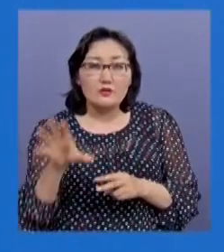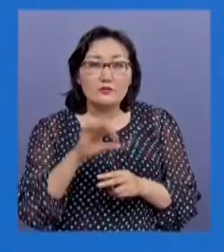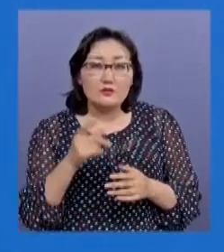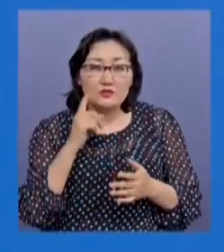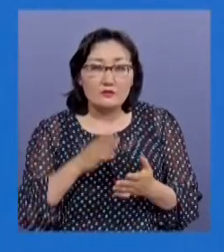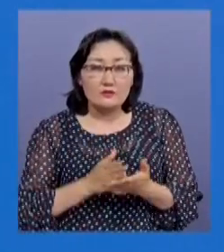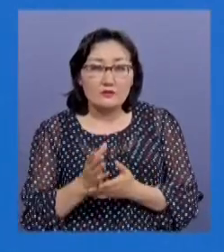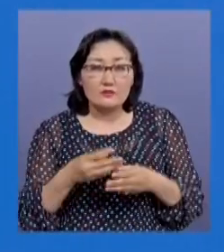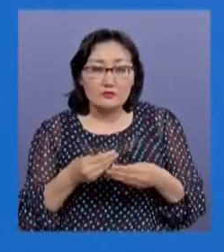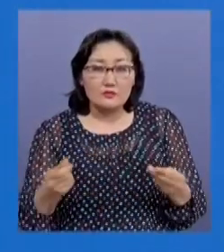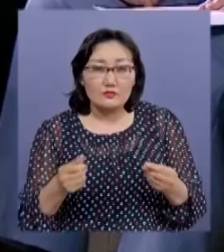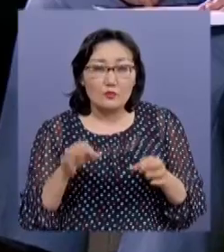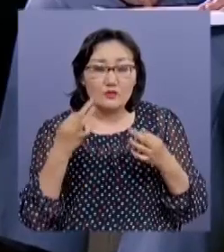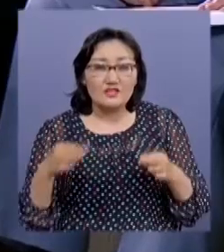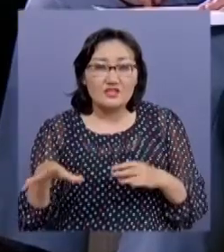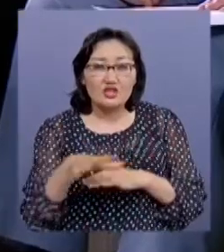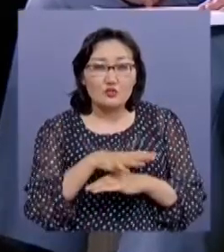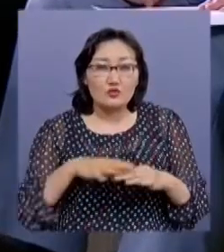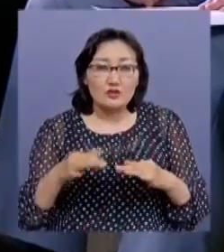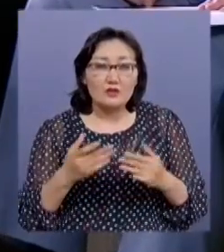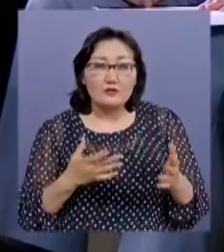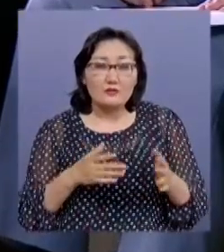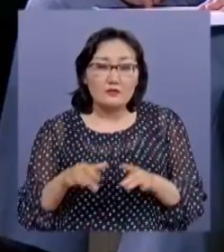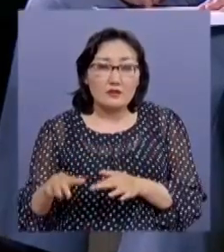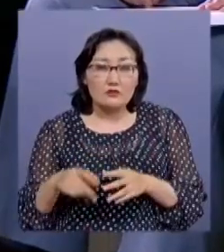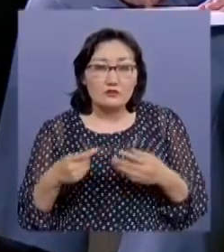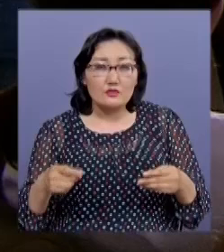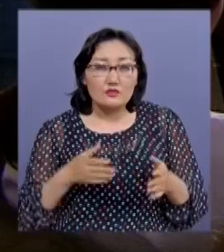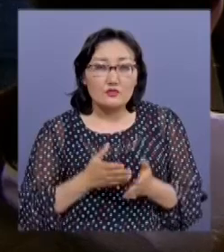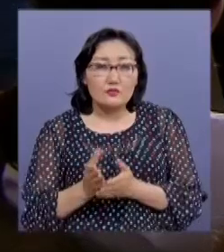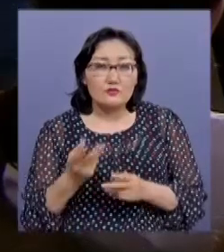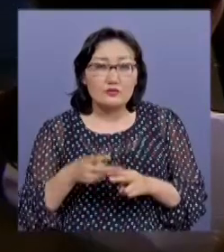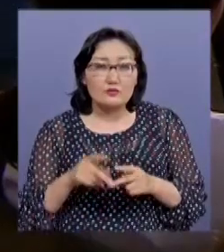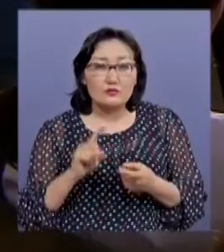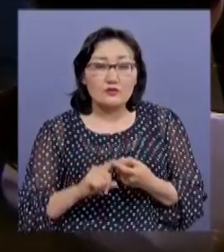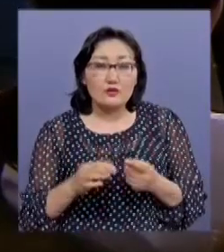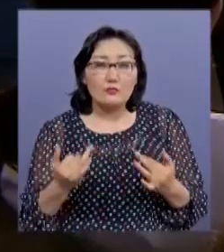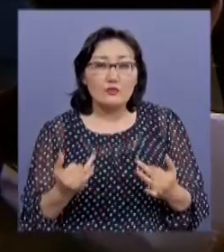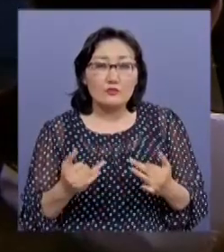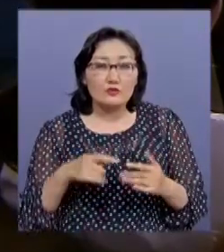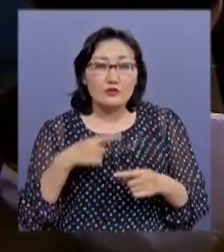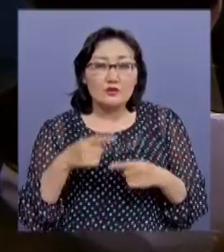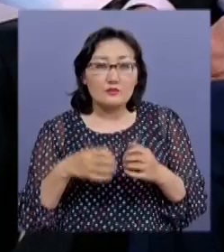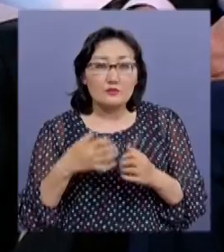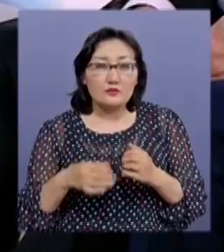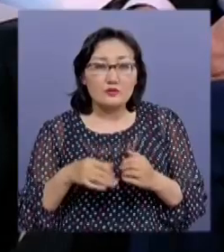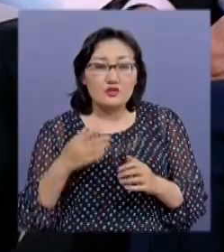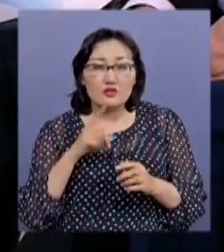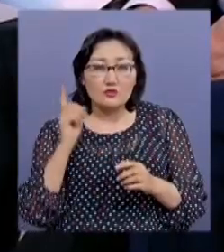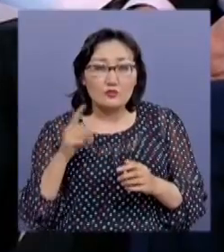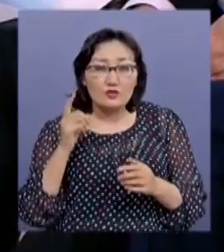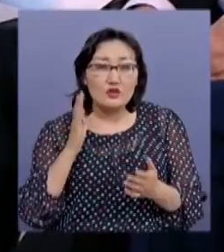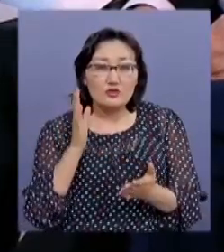қауіпті сейілту сынды тәуелсіз елдің белін бекіту жөнінде жасаған жұмыстарды жіктеуі алдымен бүгінгі орта буын мен жастар үшін жол